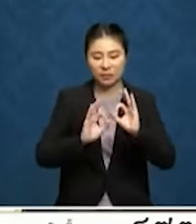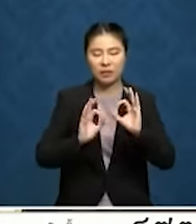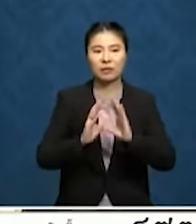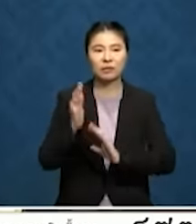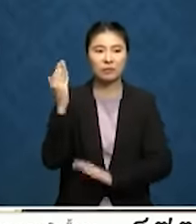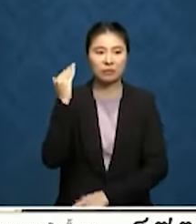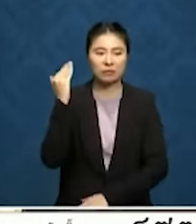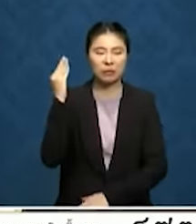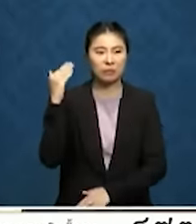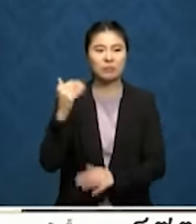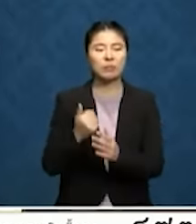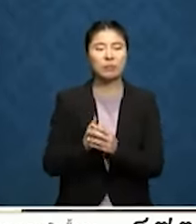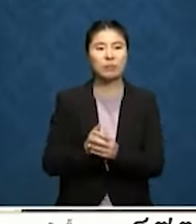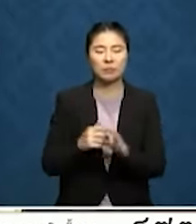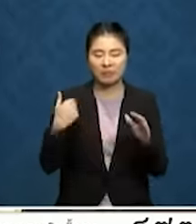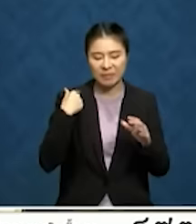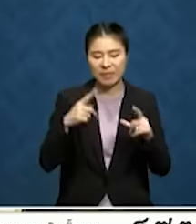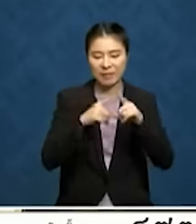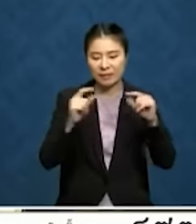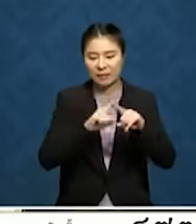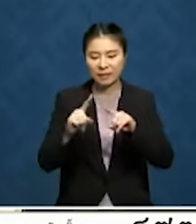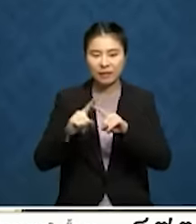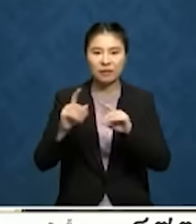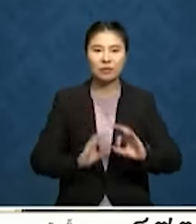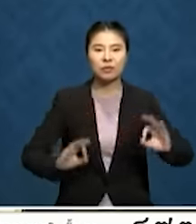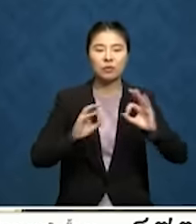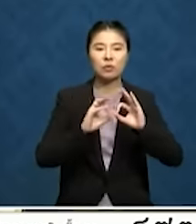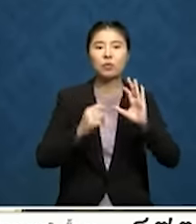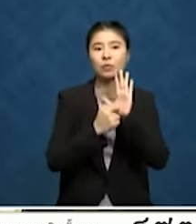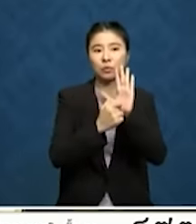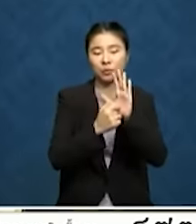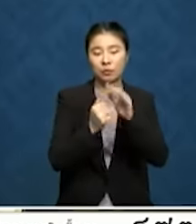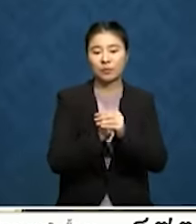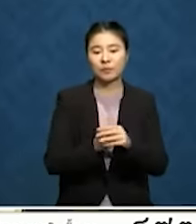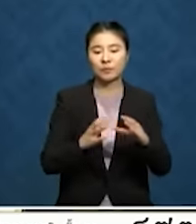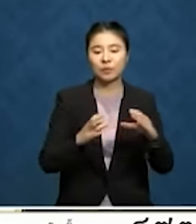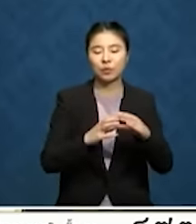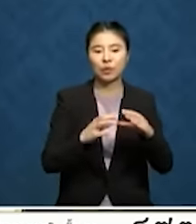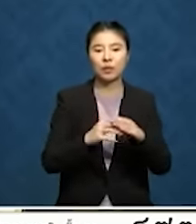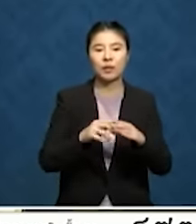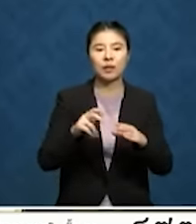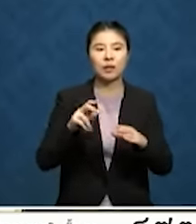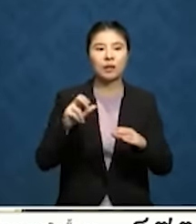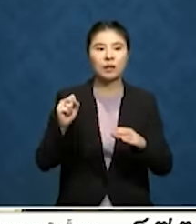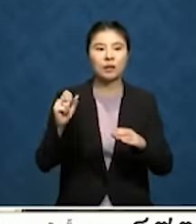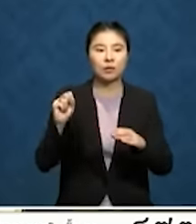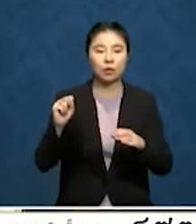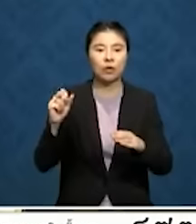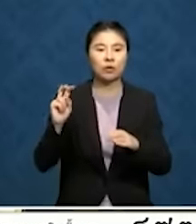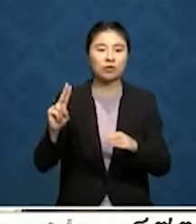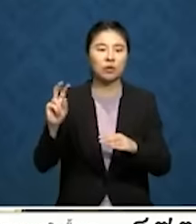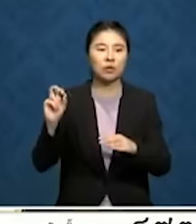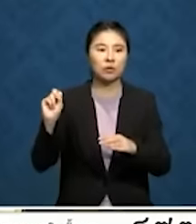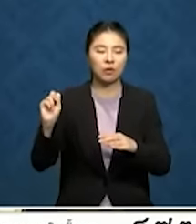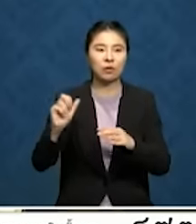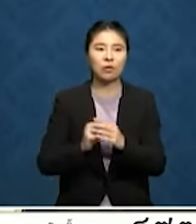าในอดีตก็มามีอีกหลายกรณีครับอาทิเช่นการยุบพรรคไทยรักไทยการยุบพรรคพลังประชาชน